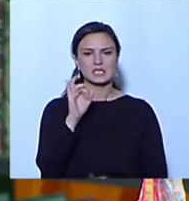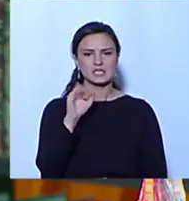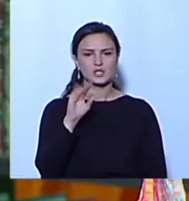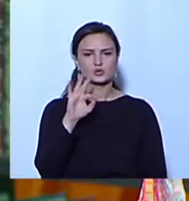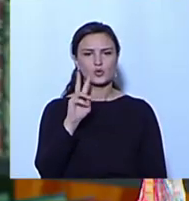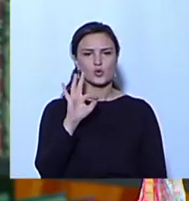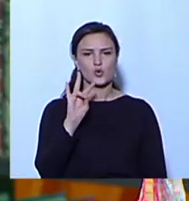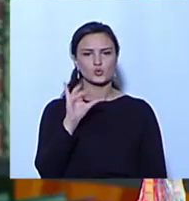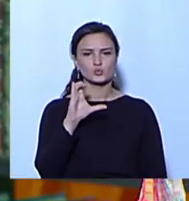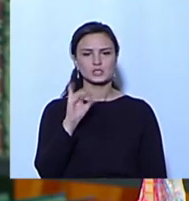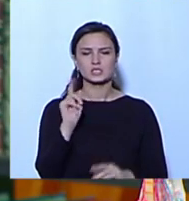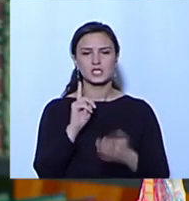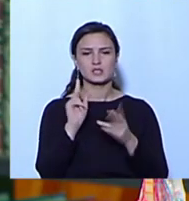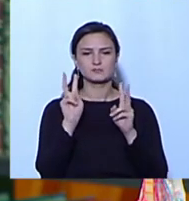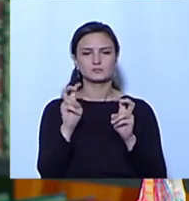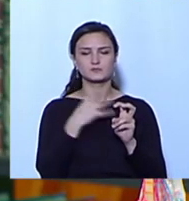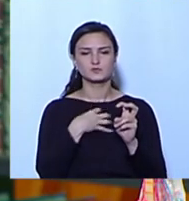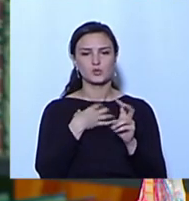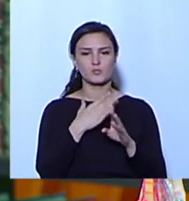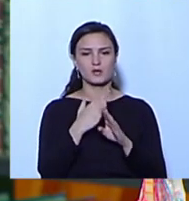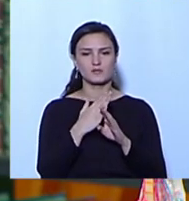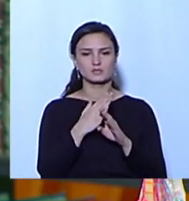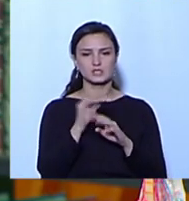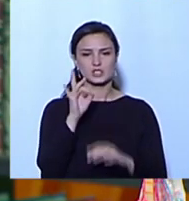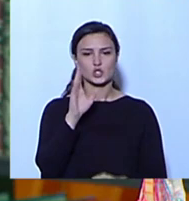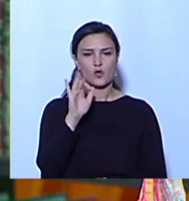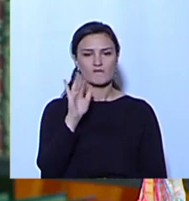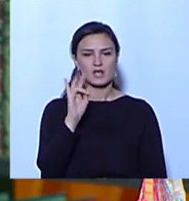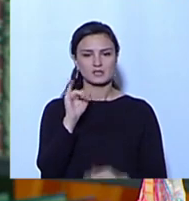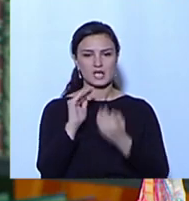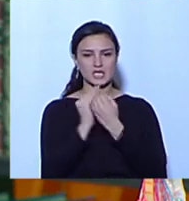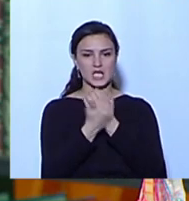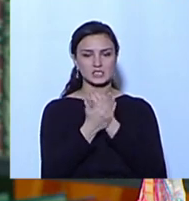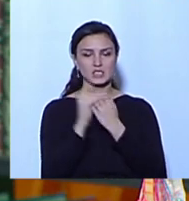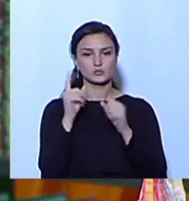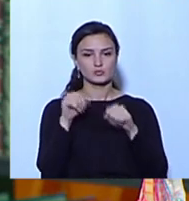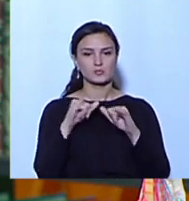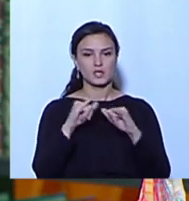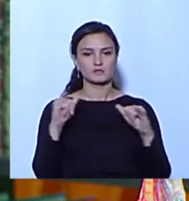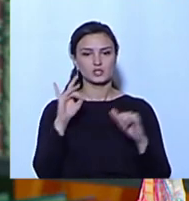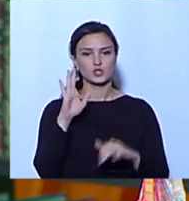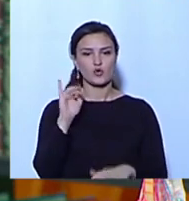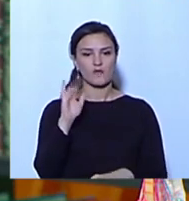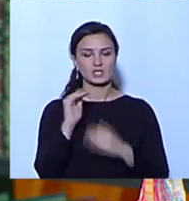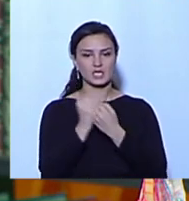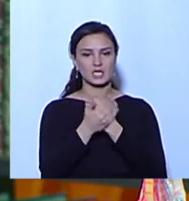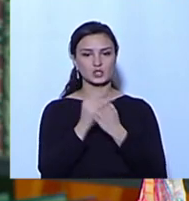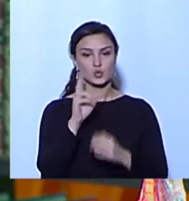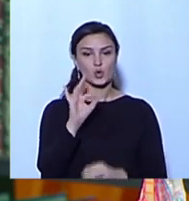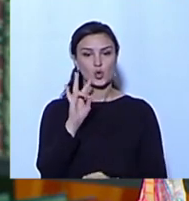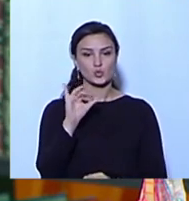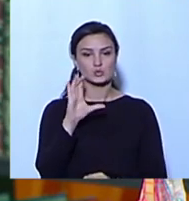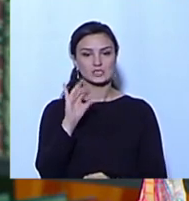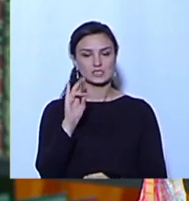რა მნიშვნელობა აქვს რქოვანა გარსს და რატომ შეიძლება განვითარდეს რქოვანა გარსის კონუსის